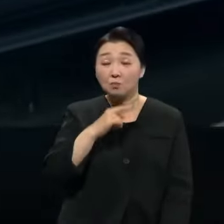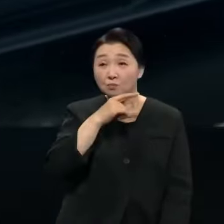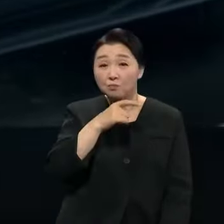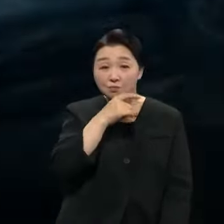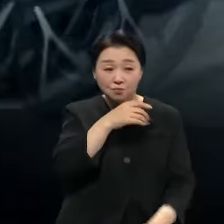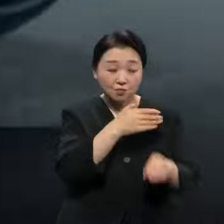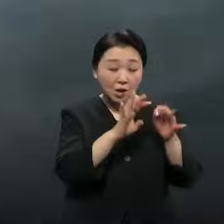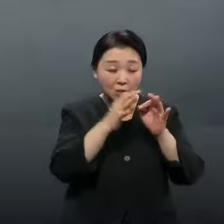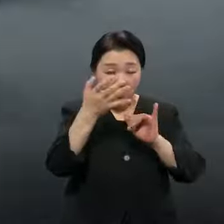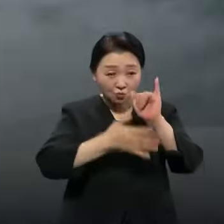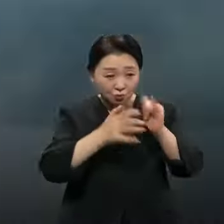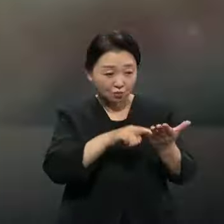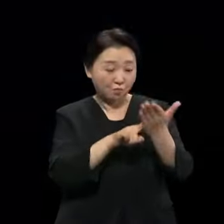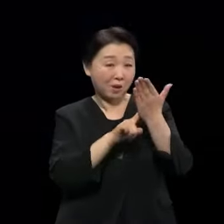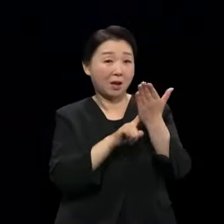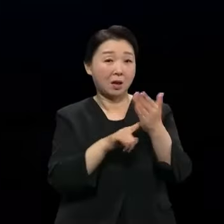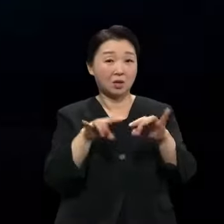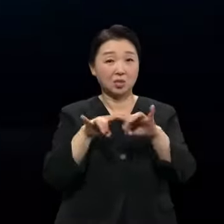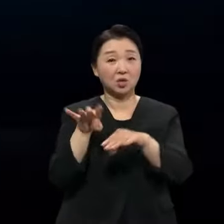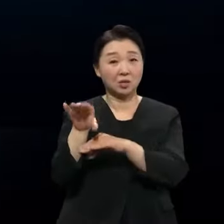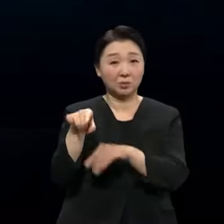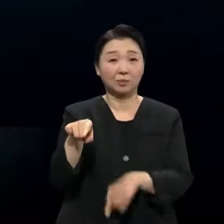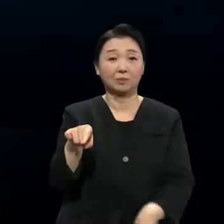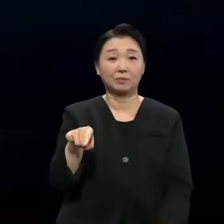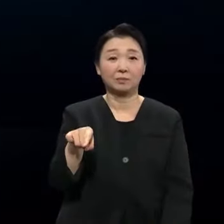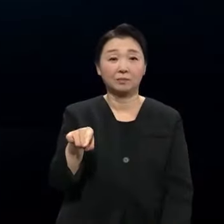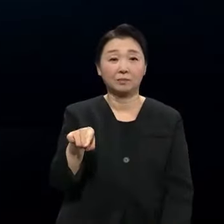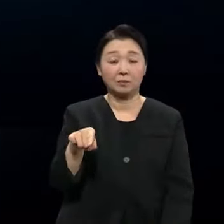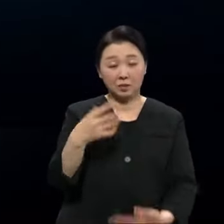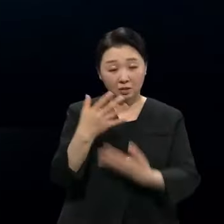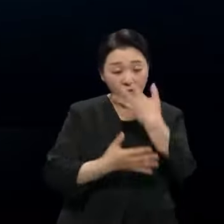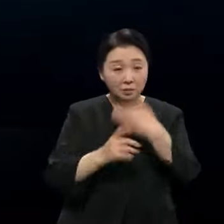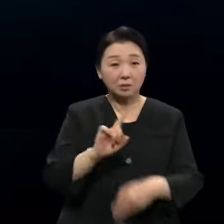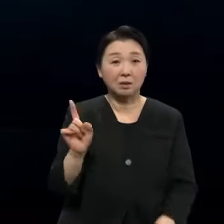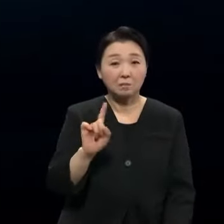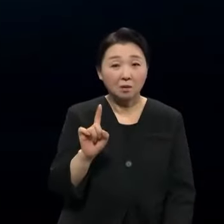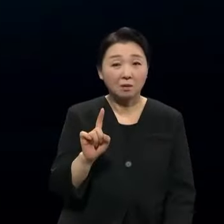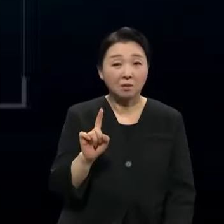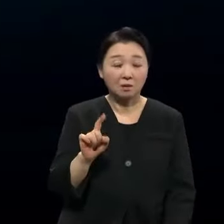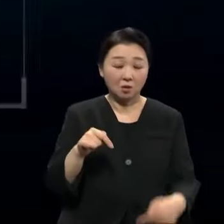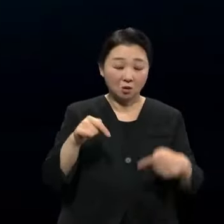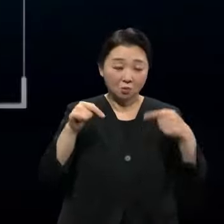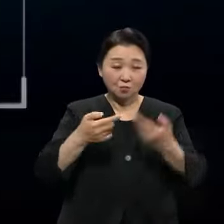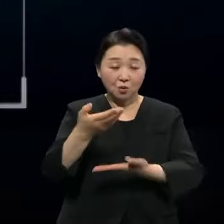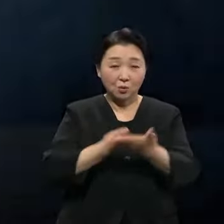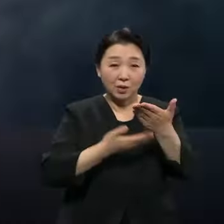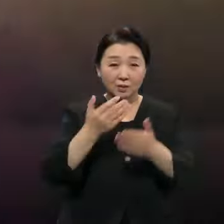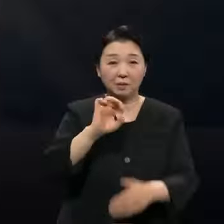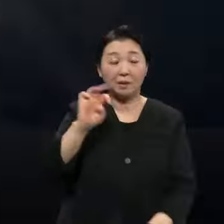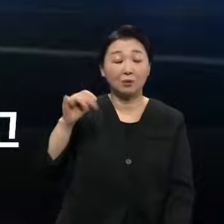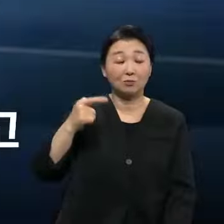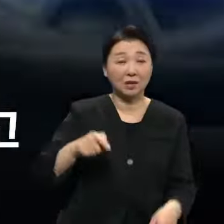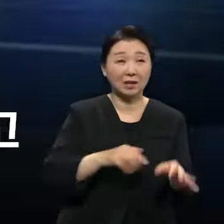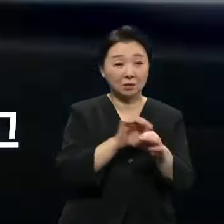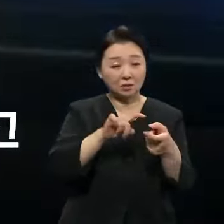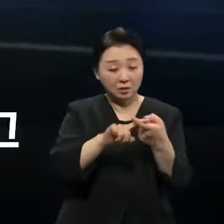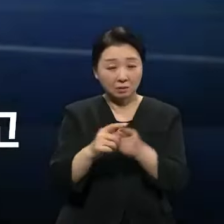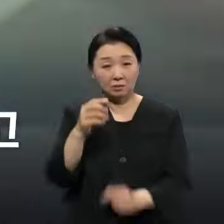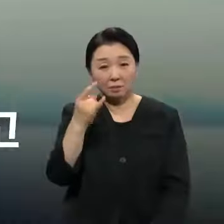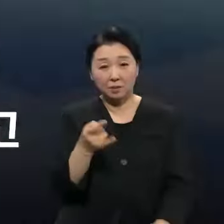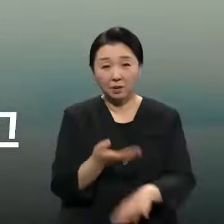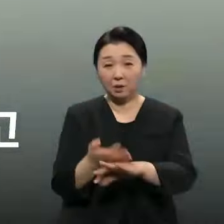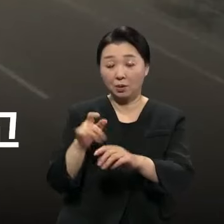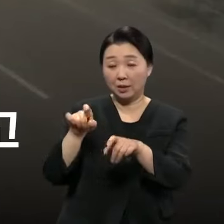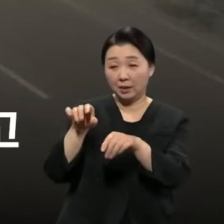관련 유튜브 영상에 등장한 전기차입니다. 이 영상은 대외 무역업체인 마두산 경제연합회가 해외